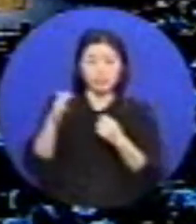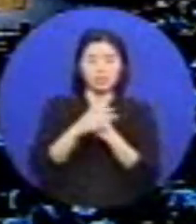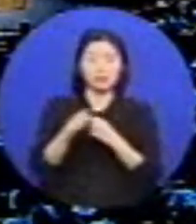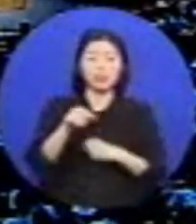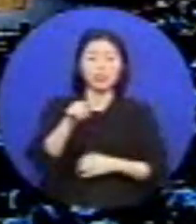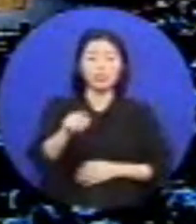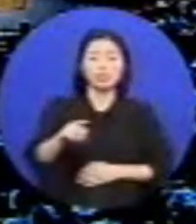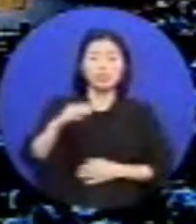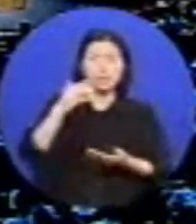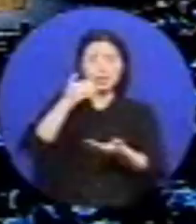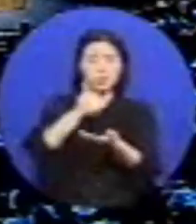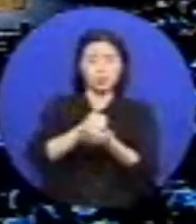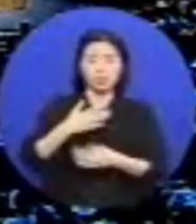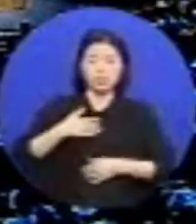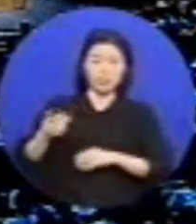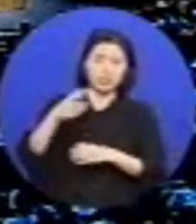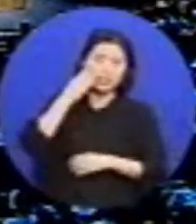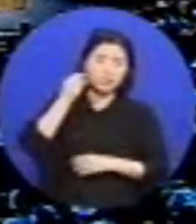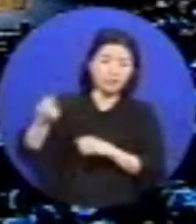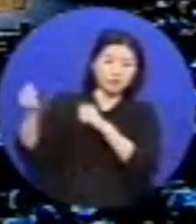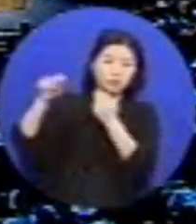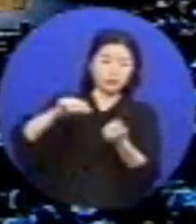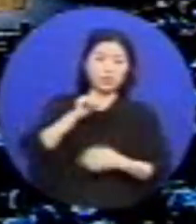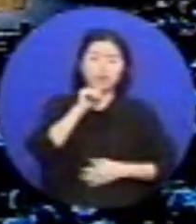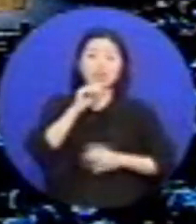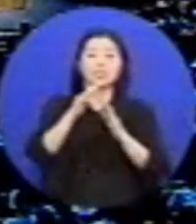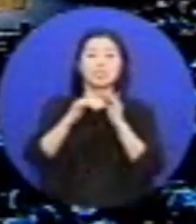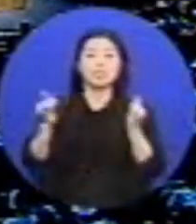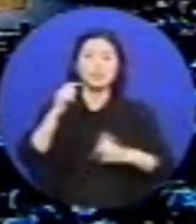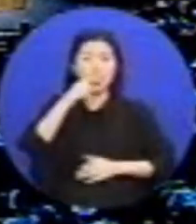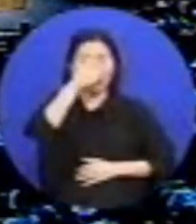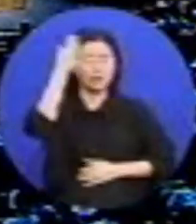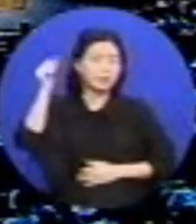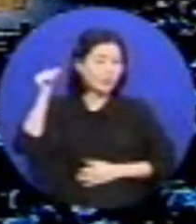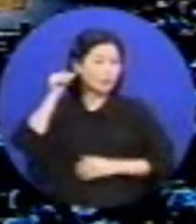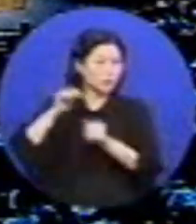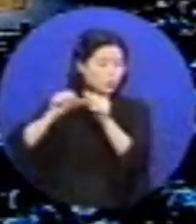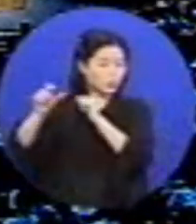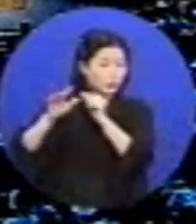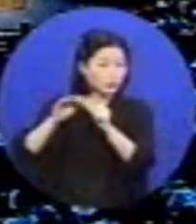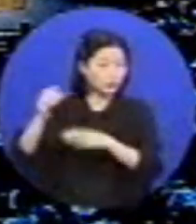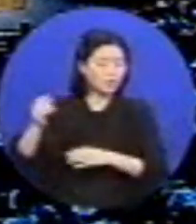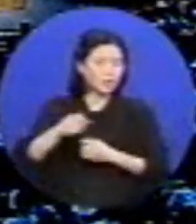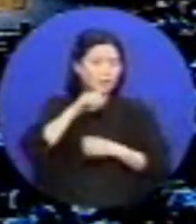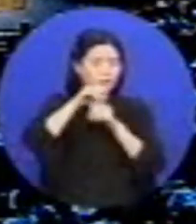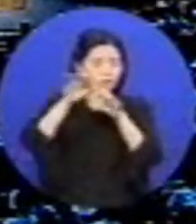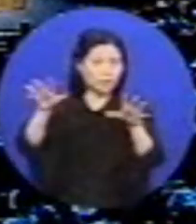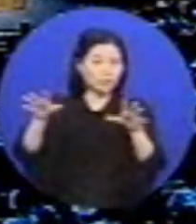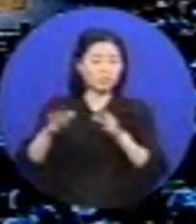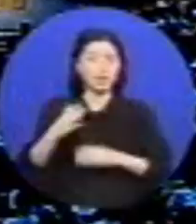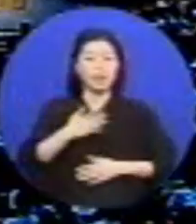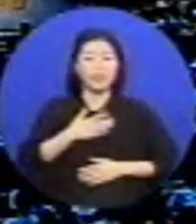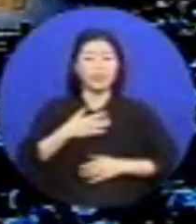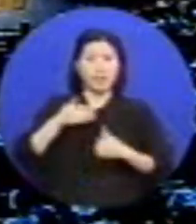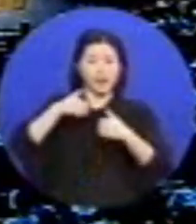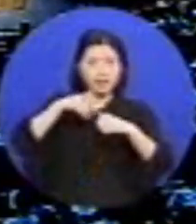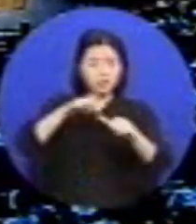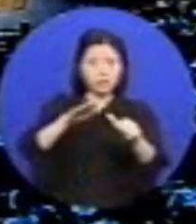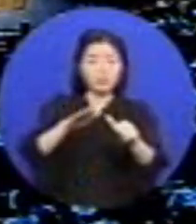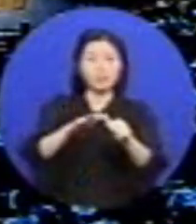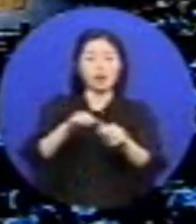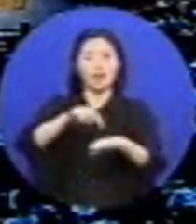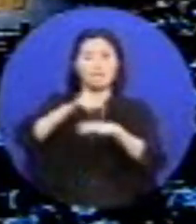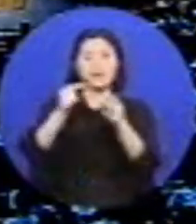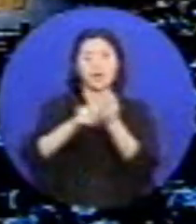여호와께서 내게 기름을 부으사 가난한 자에게 아름다운 소식을 전하게 하려 하심이라. 나를 보내사 마음이